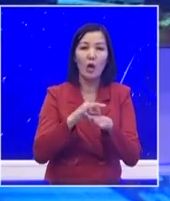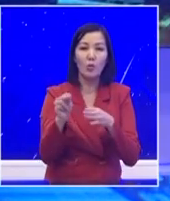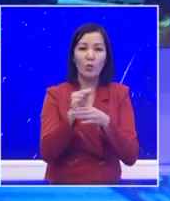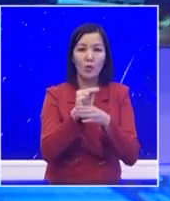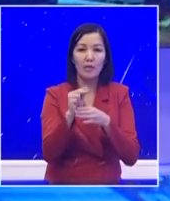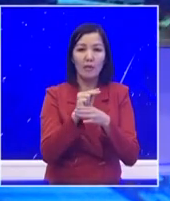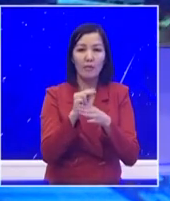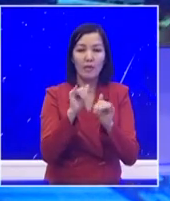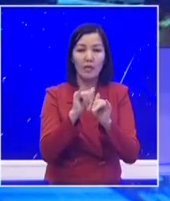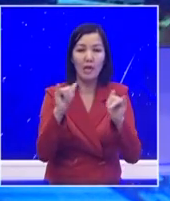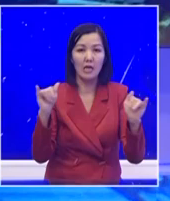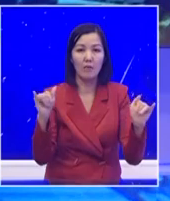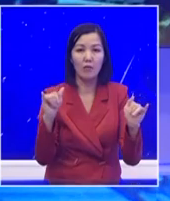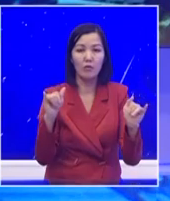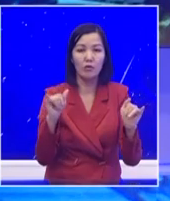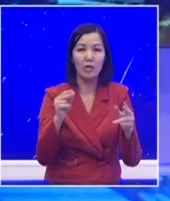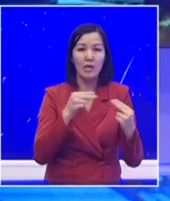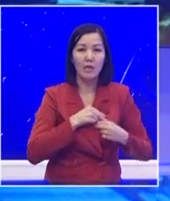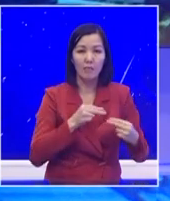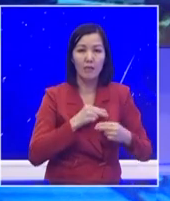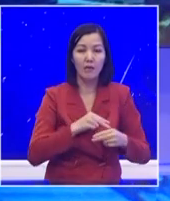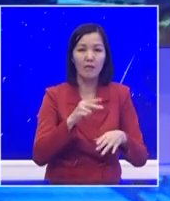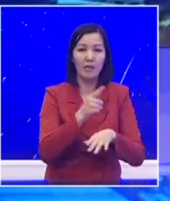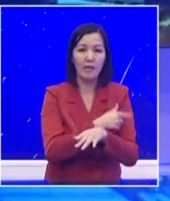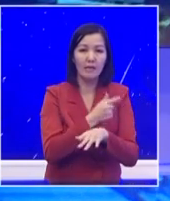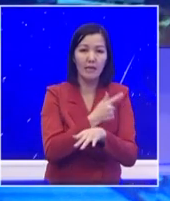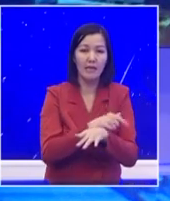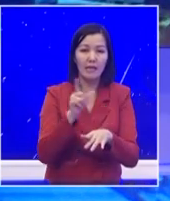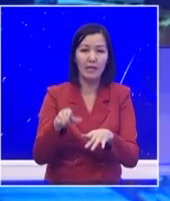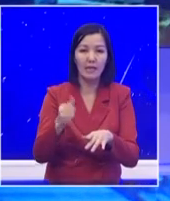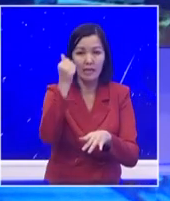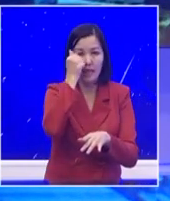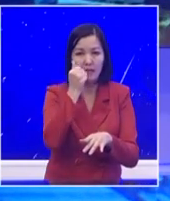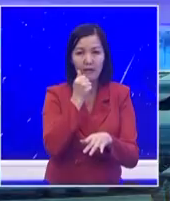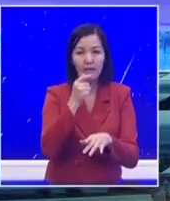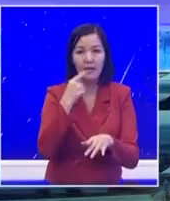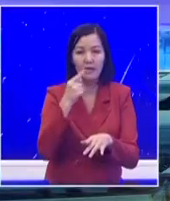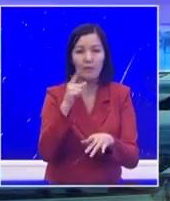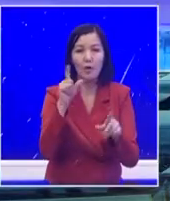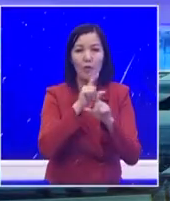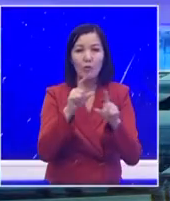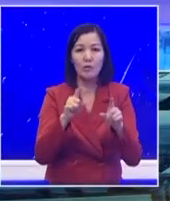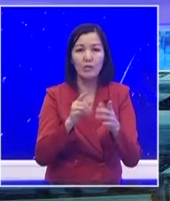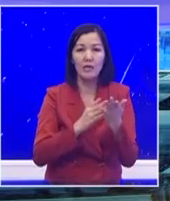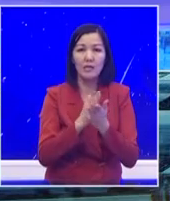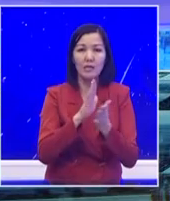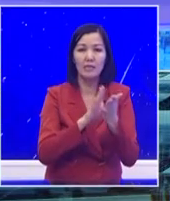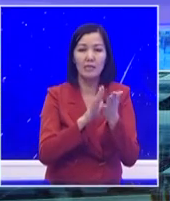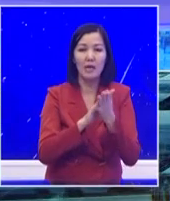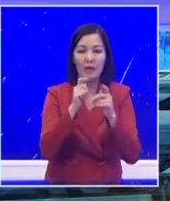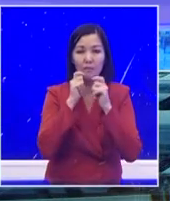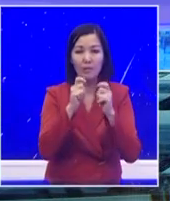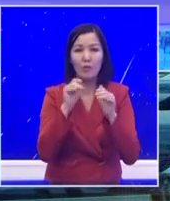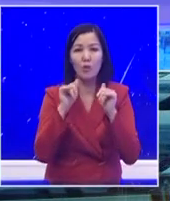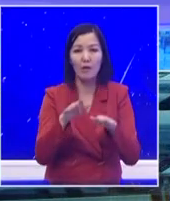вирустың одан әрі таралмауы үшін аянбай еңбек етіп жатқан дәрігерлерге алғыс айтамын. Үкімет осындай қызметкерлерге сыйақы беру шараларын қабылдайды